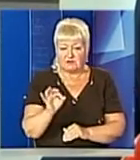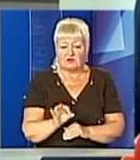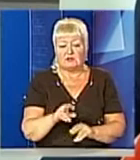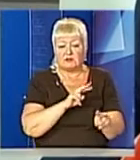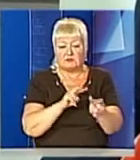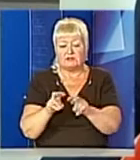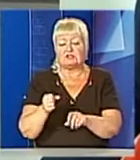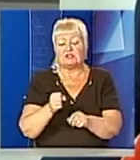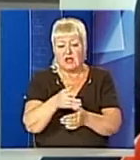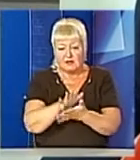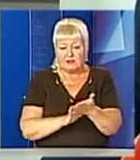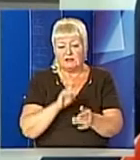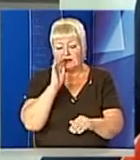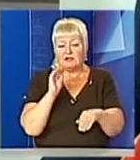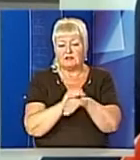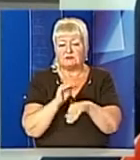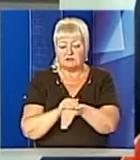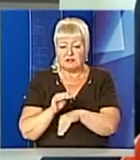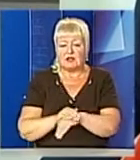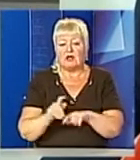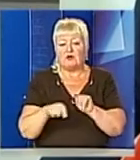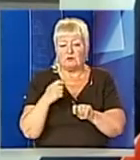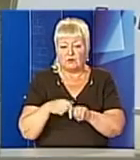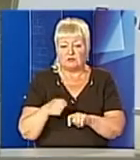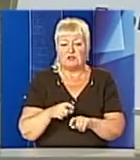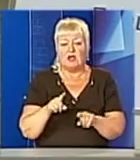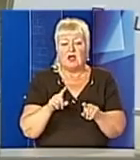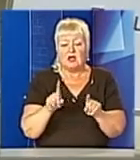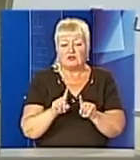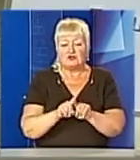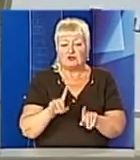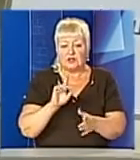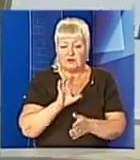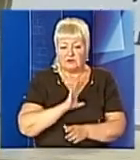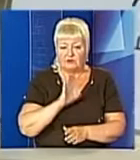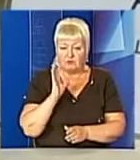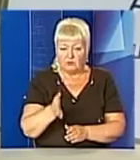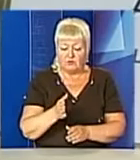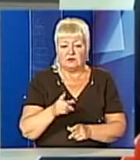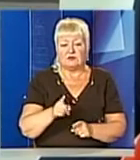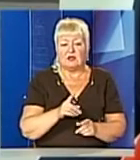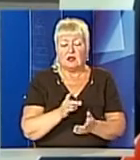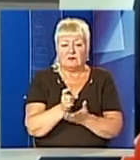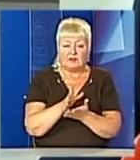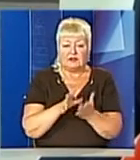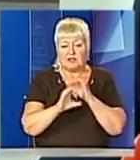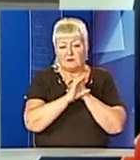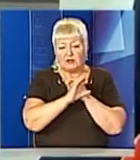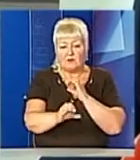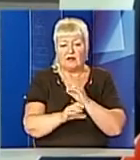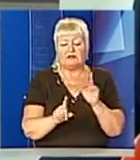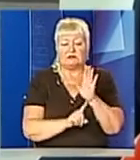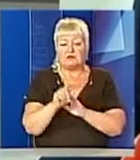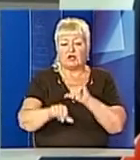факти застосування важких одиниць озброєння, яких там не повинно бути. Це міномети, артилерійські системи, танки. З початку року